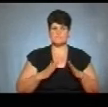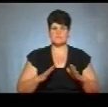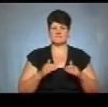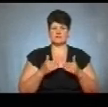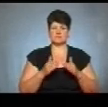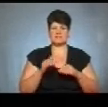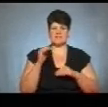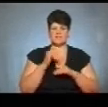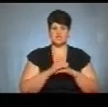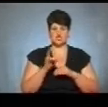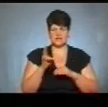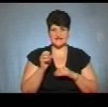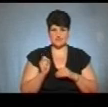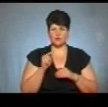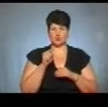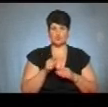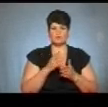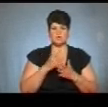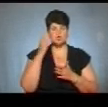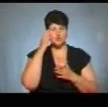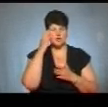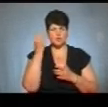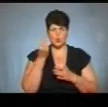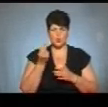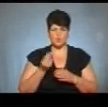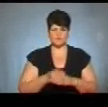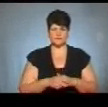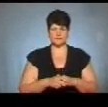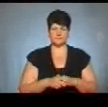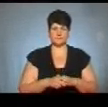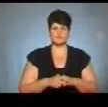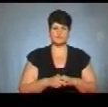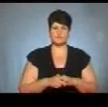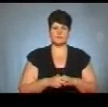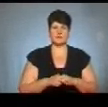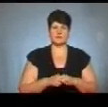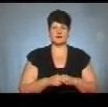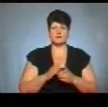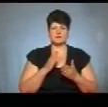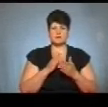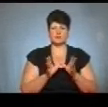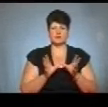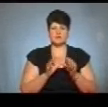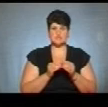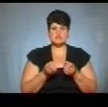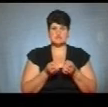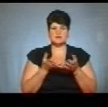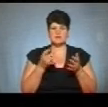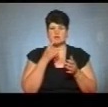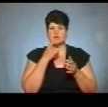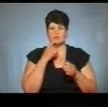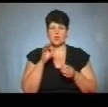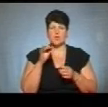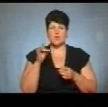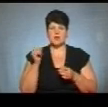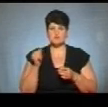«Випускне вечірнє». У ньому переважають чорні кольори. Але все рівно є вони поєднані з світлими такими, як червоний, оранжевий,